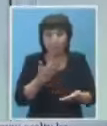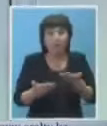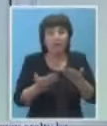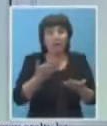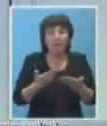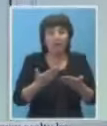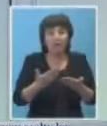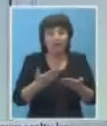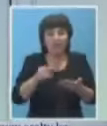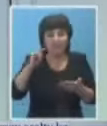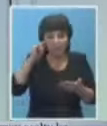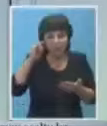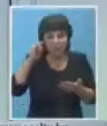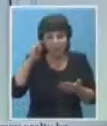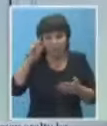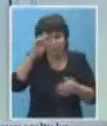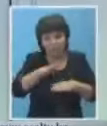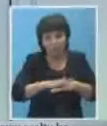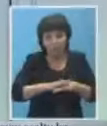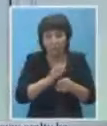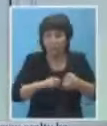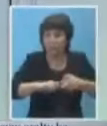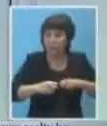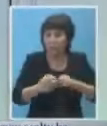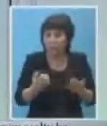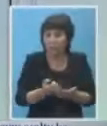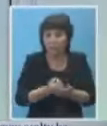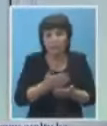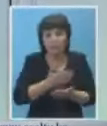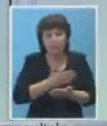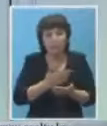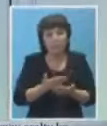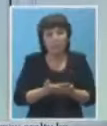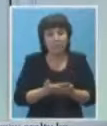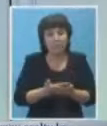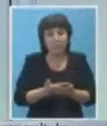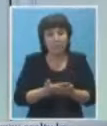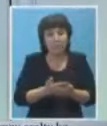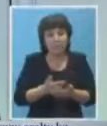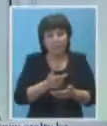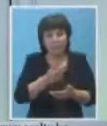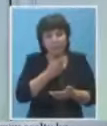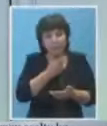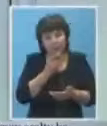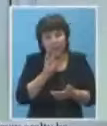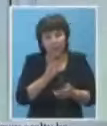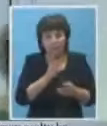ол Қырғыз тарапы қай түрде бұл мәселені көтерсе де біз оған мұқият